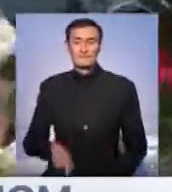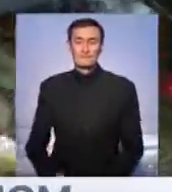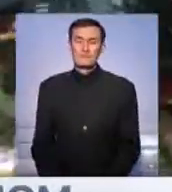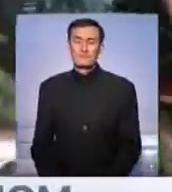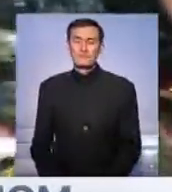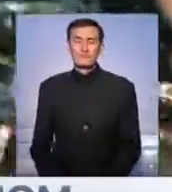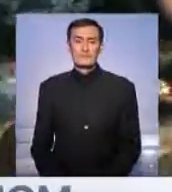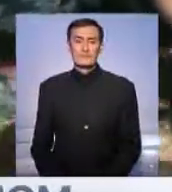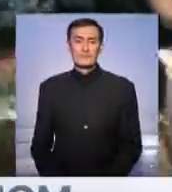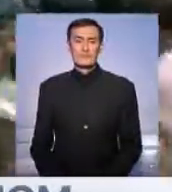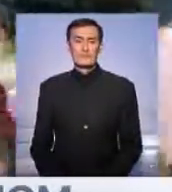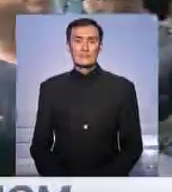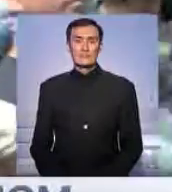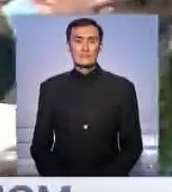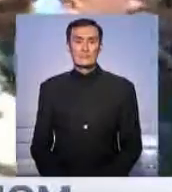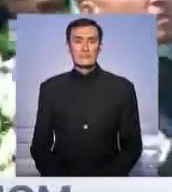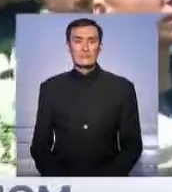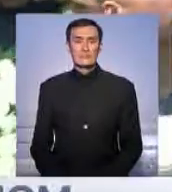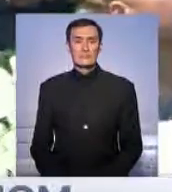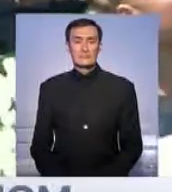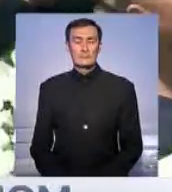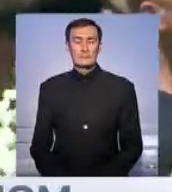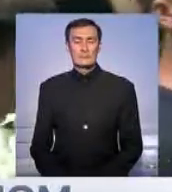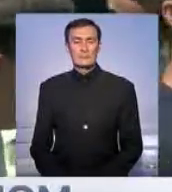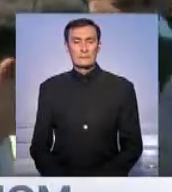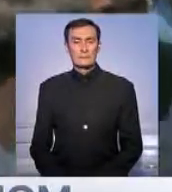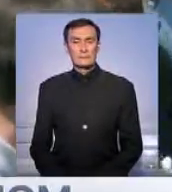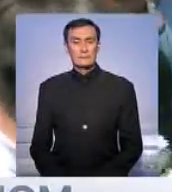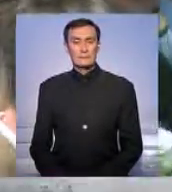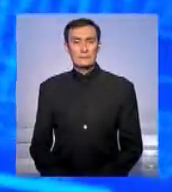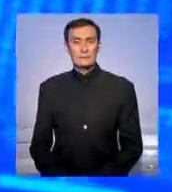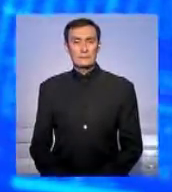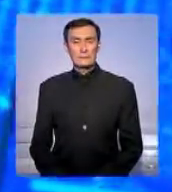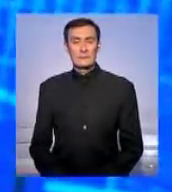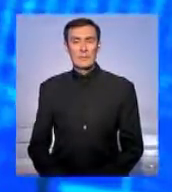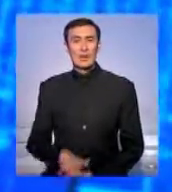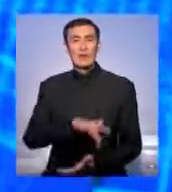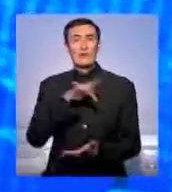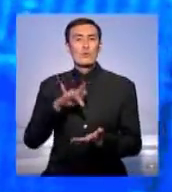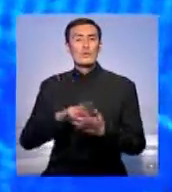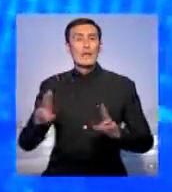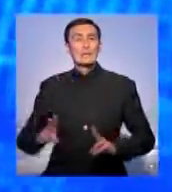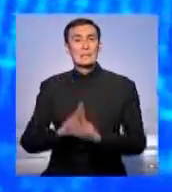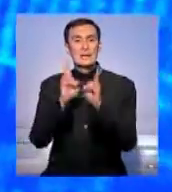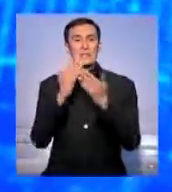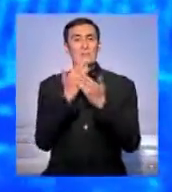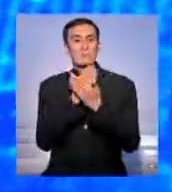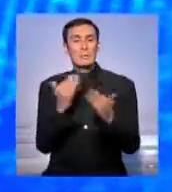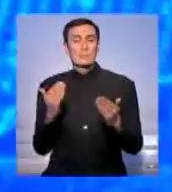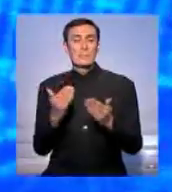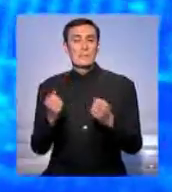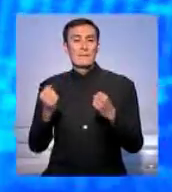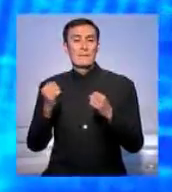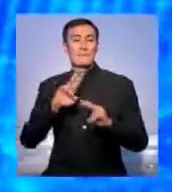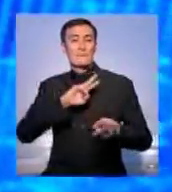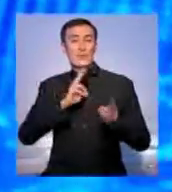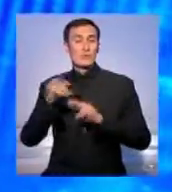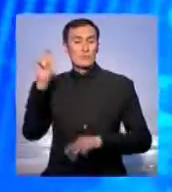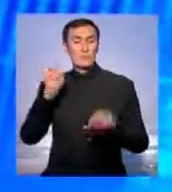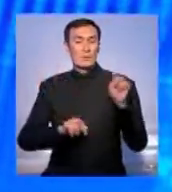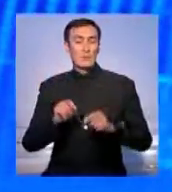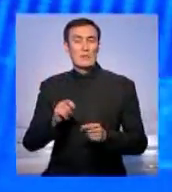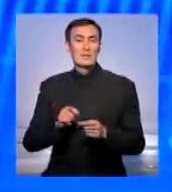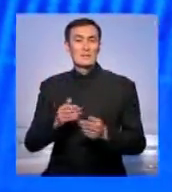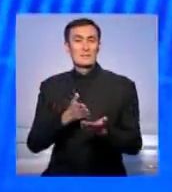Сержан Жумабаев, Алматы, Хабар 24. В Астане проститься с выдающимся фигуристом прибыли